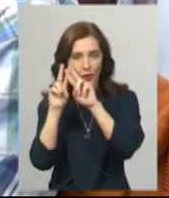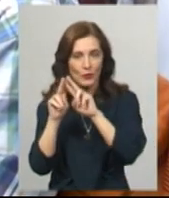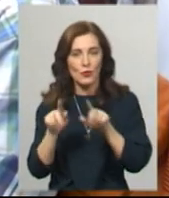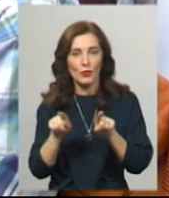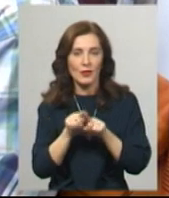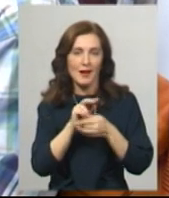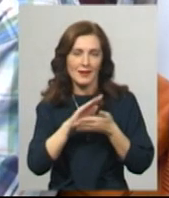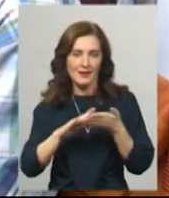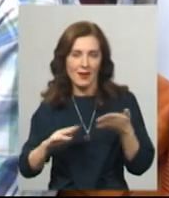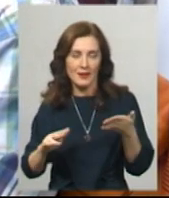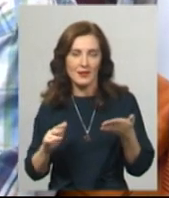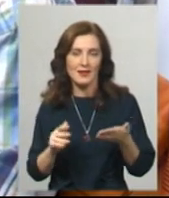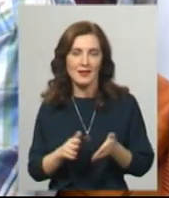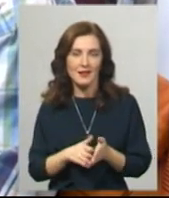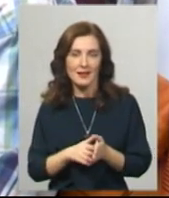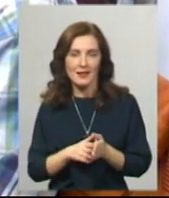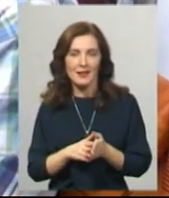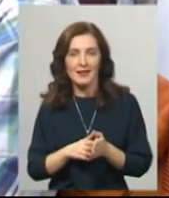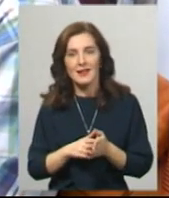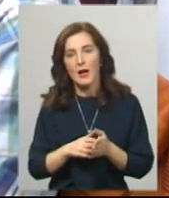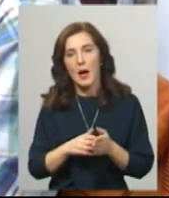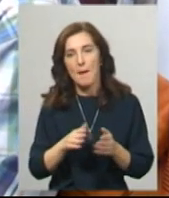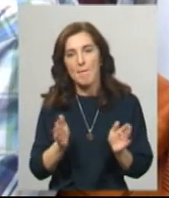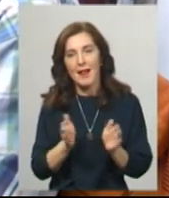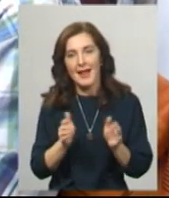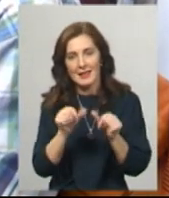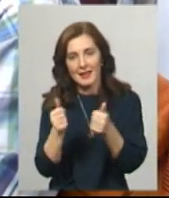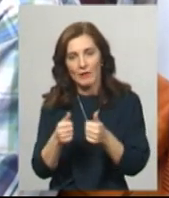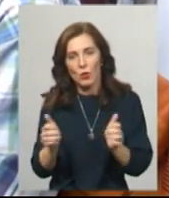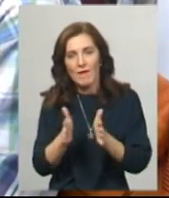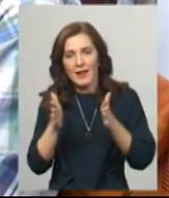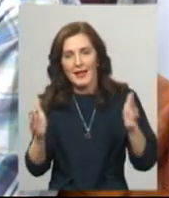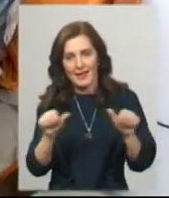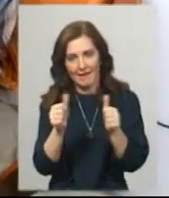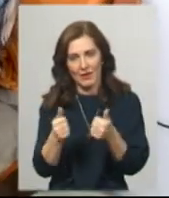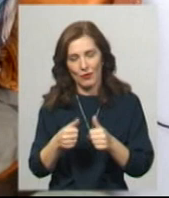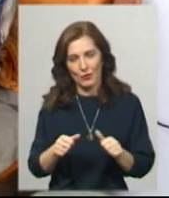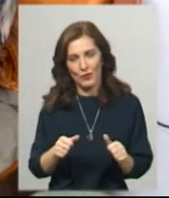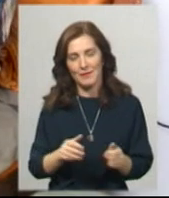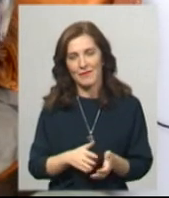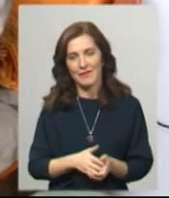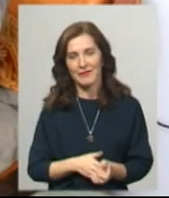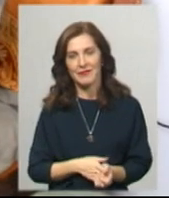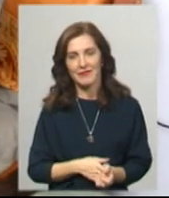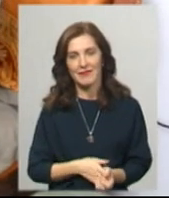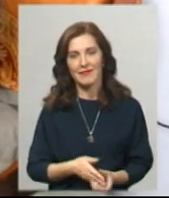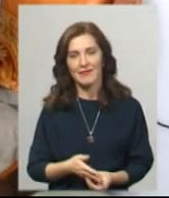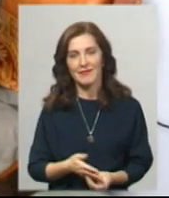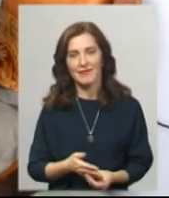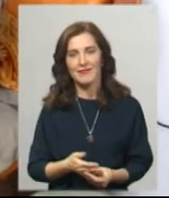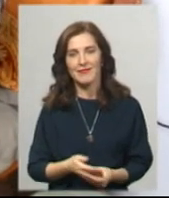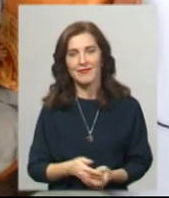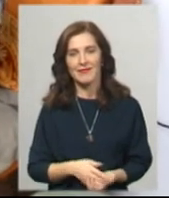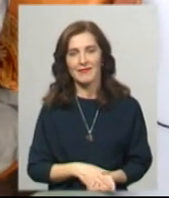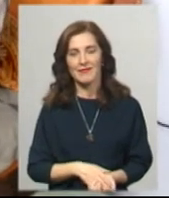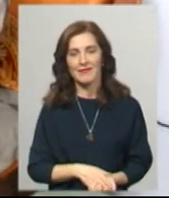щоб наростає, що ослика, коровка, маленькі фігурки, більші фігурки, то використовується все дерево. Світлана Поробок, новини на Суспільному, Хмельницький.